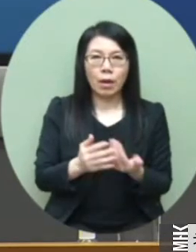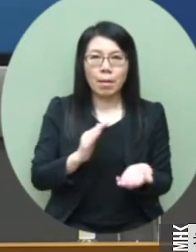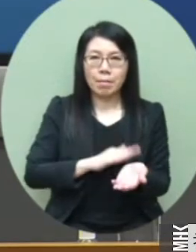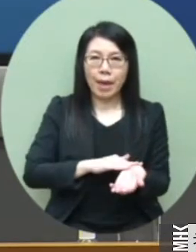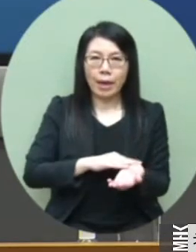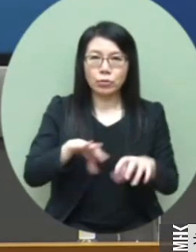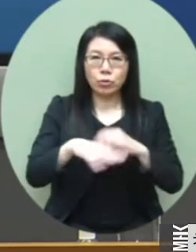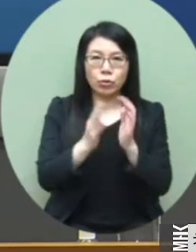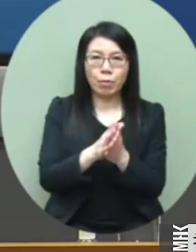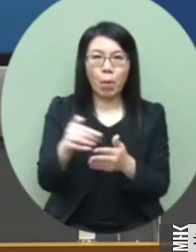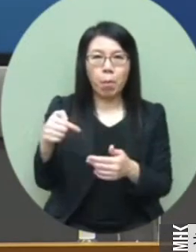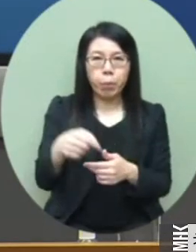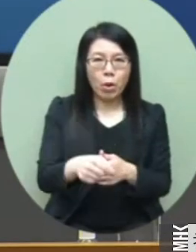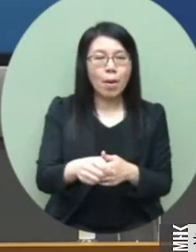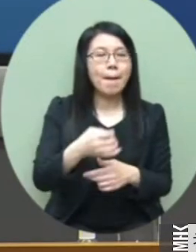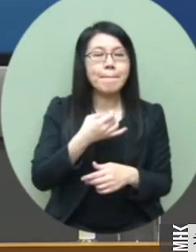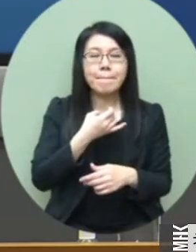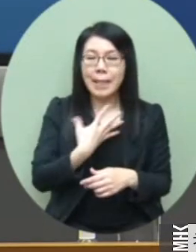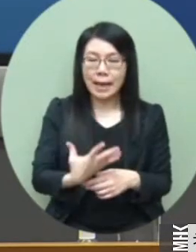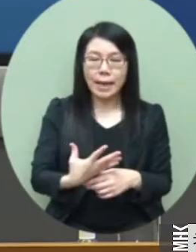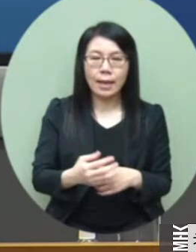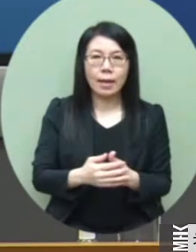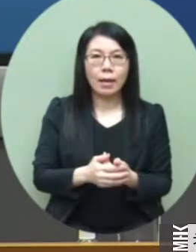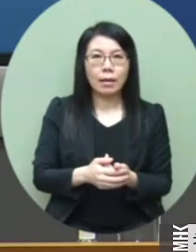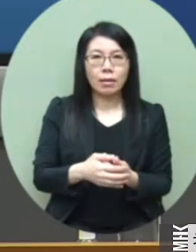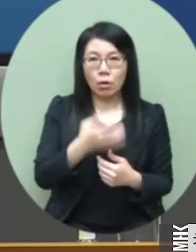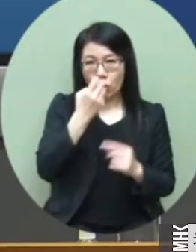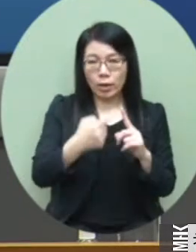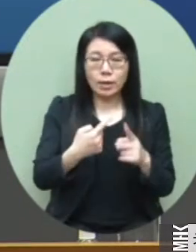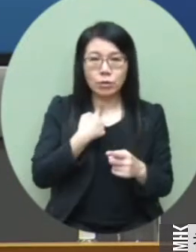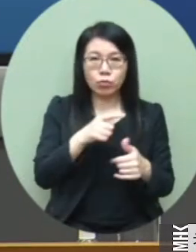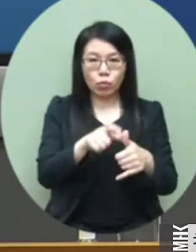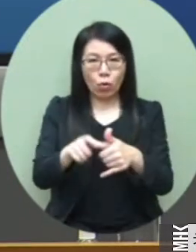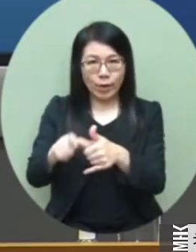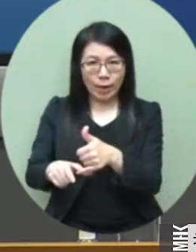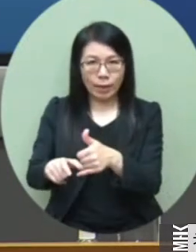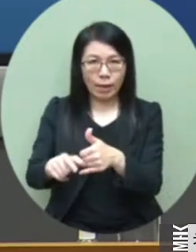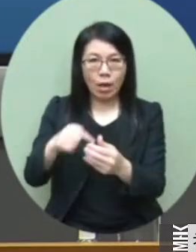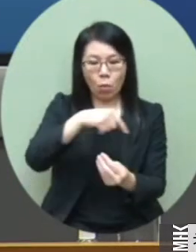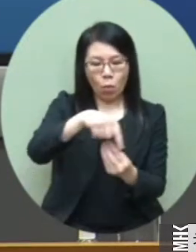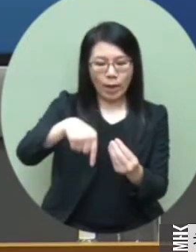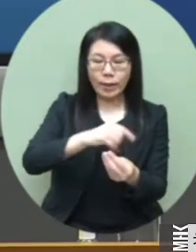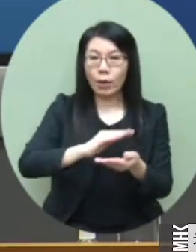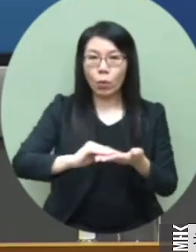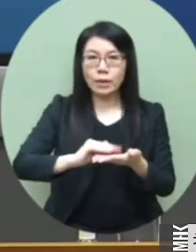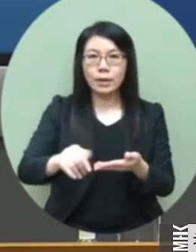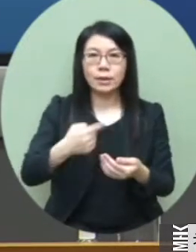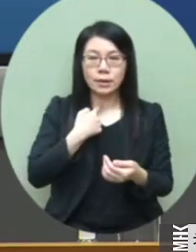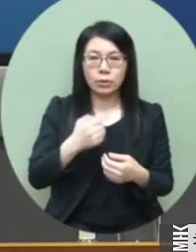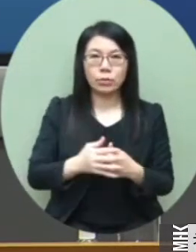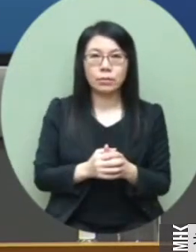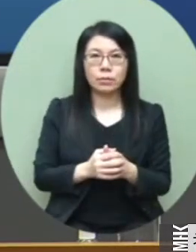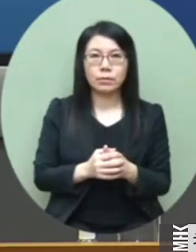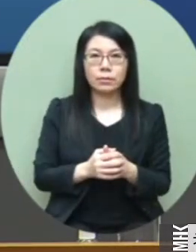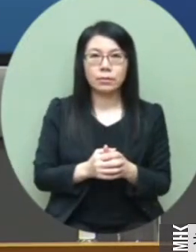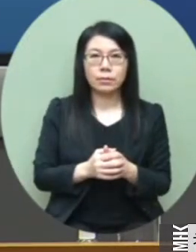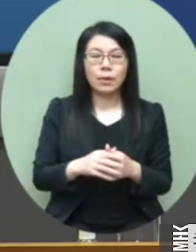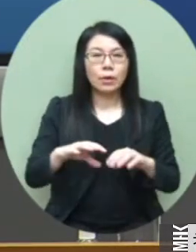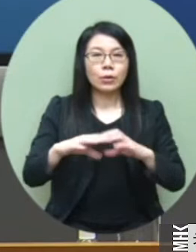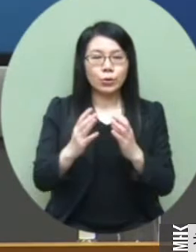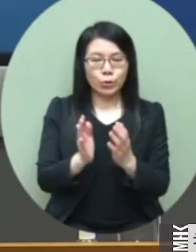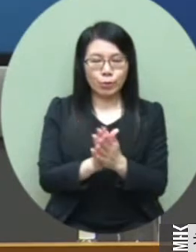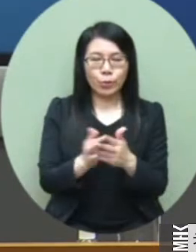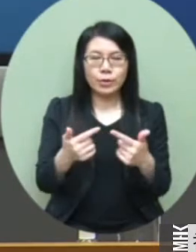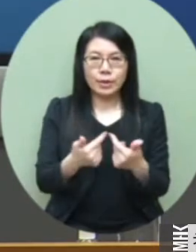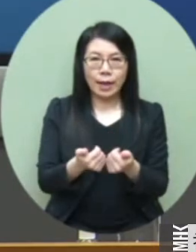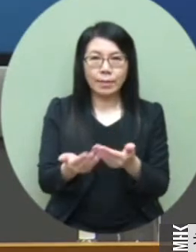完全緩和嘅，咁所以咧市民咧都係需要遵守個人啦同埋環境嘅衛生，同埋咧係所有適用嘅